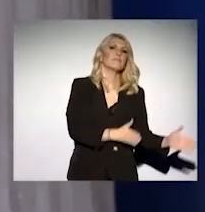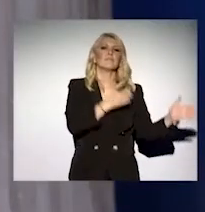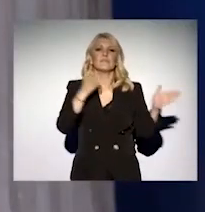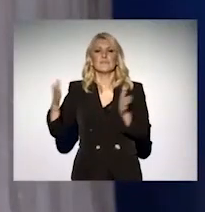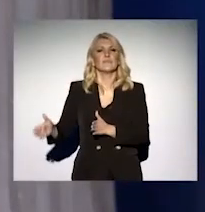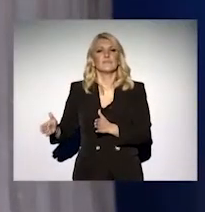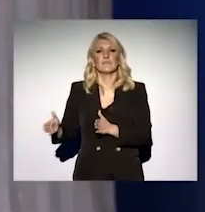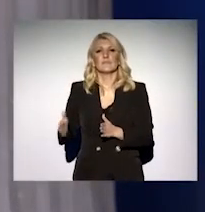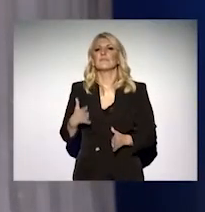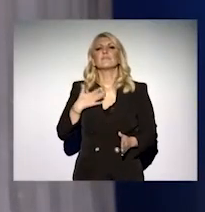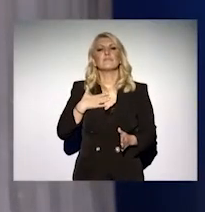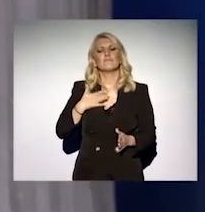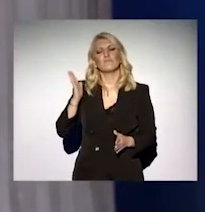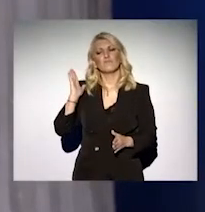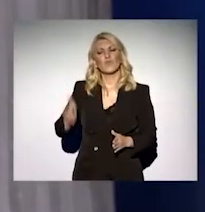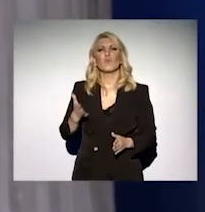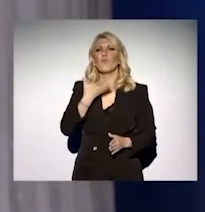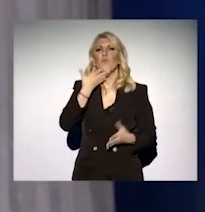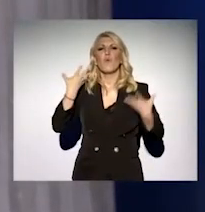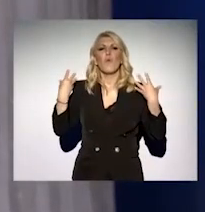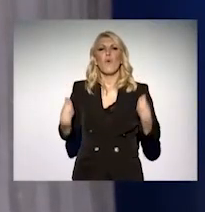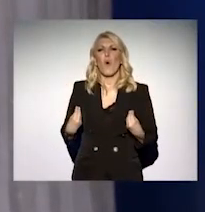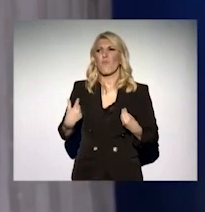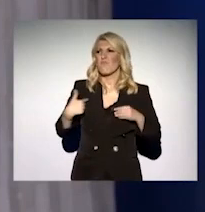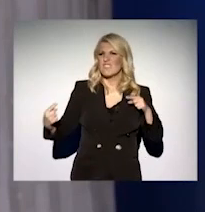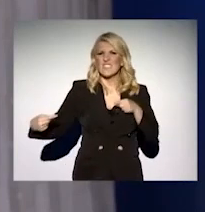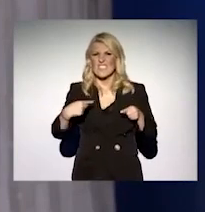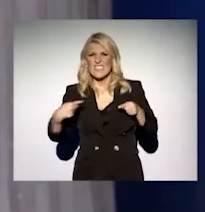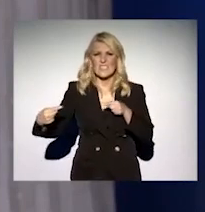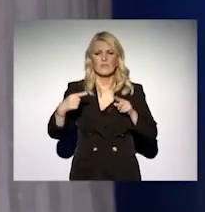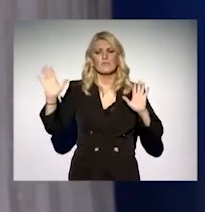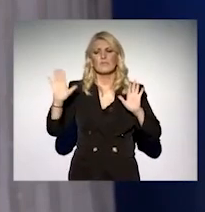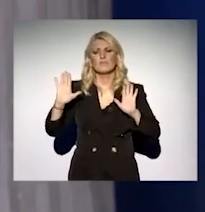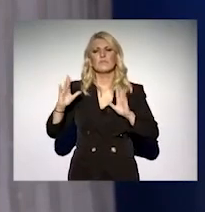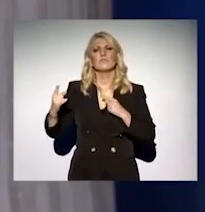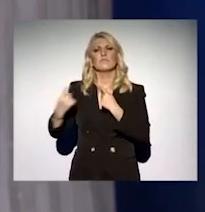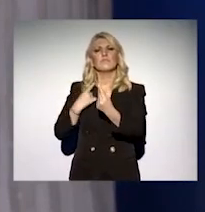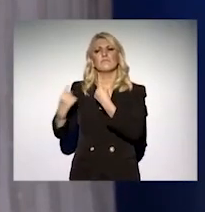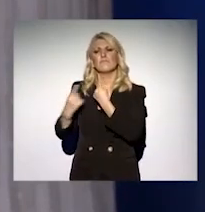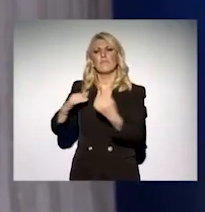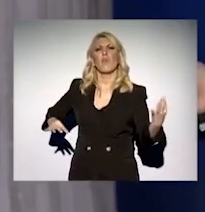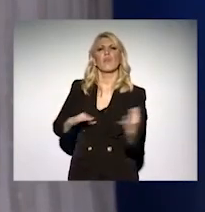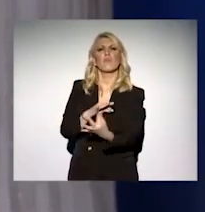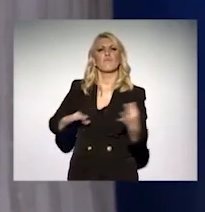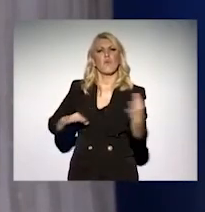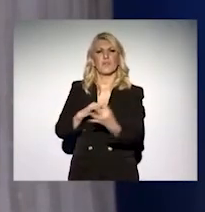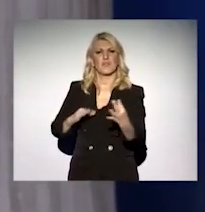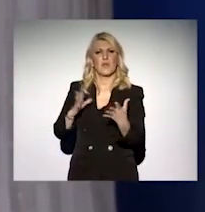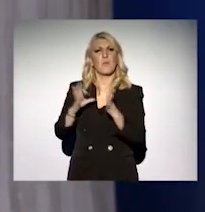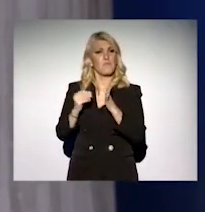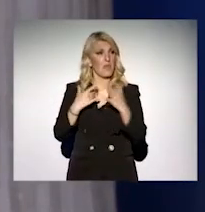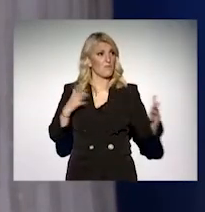πρώτα απ' όλα για το κόμμα σας, για τη Νέα Δημοκρατία. Αν και είναι τον Οκτώβριο ακριβώς τα γενέθλια.